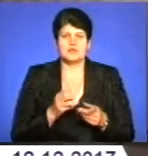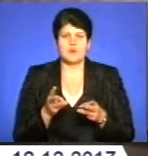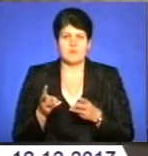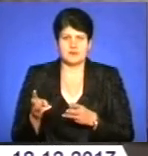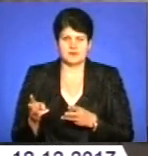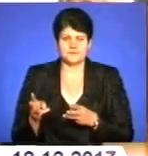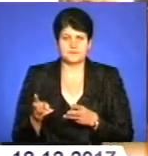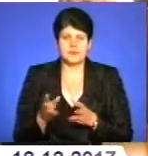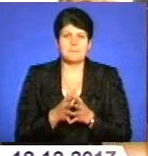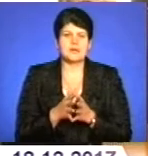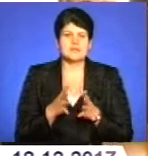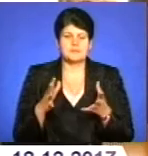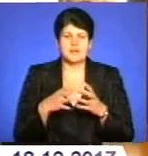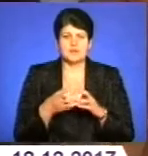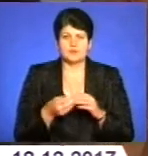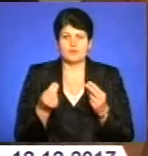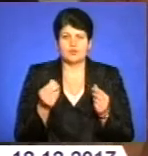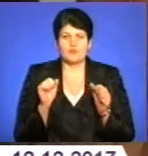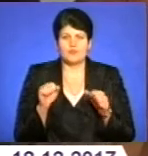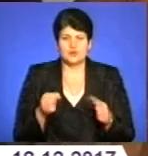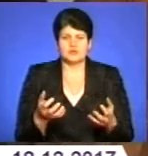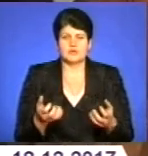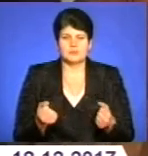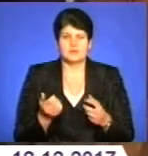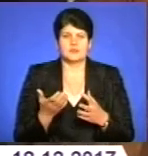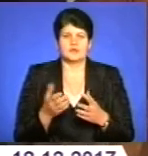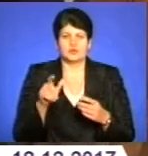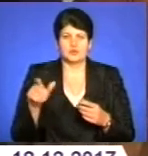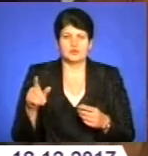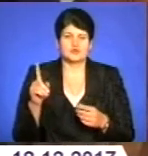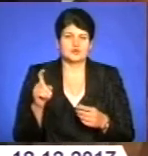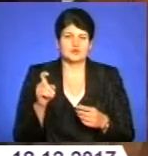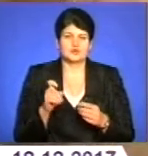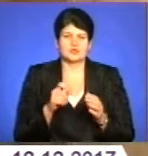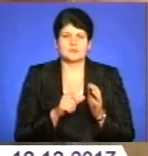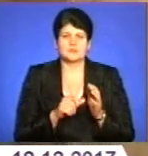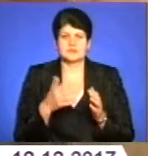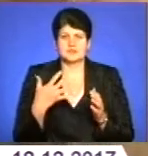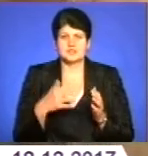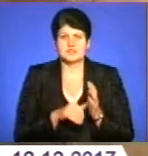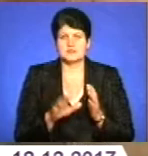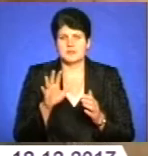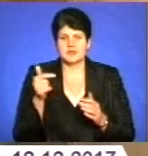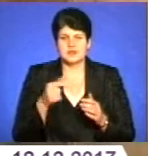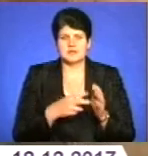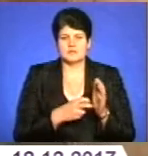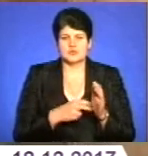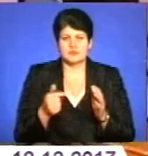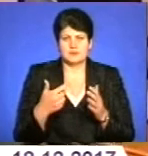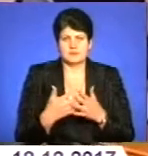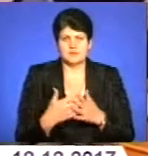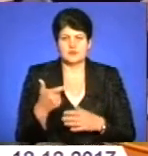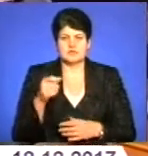опалення. Максимальна сума коштів, яку може отримати людина – 135 гривень за зекономлену електроенергію та близько 700 гривень за